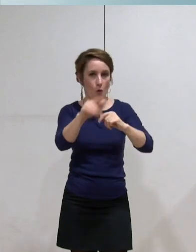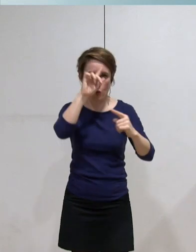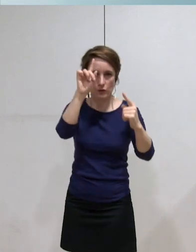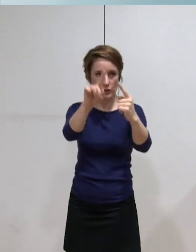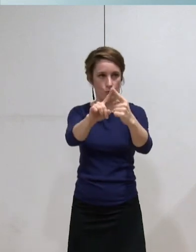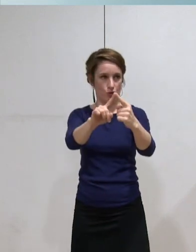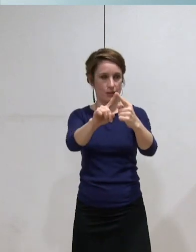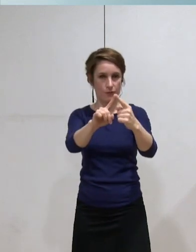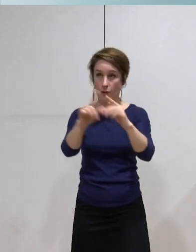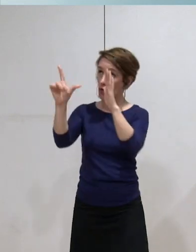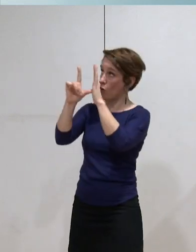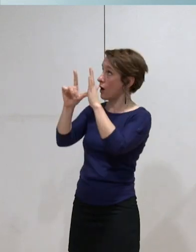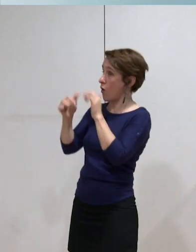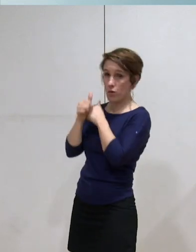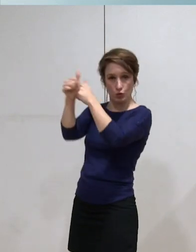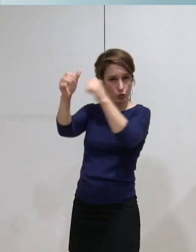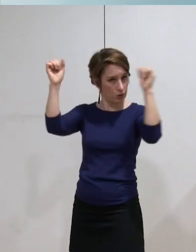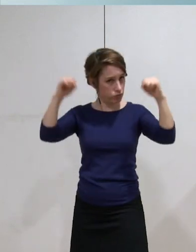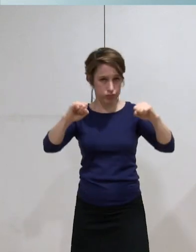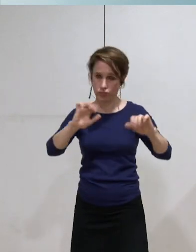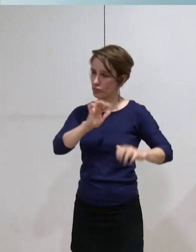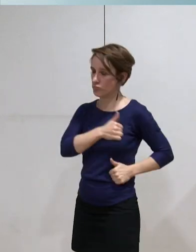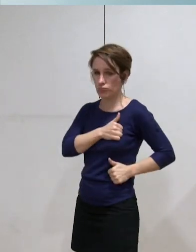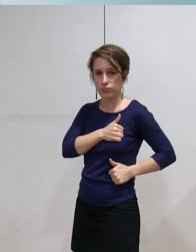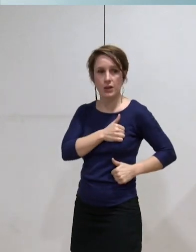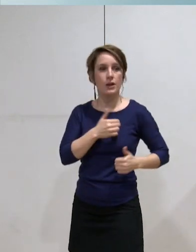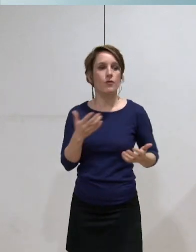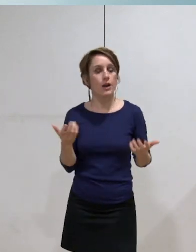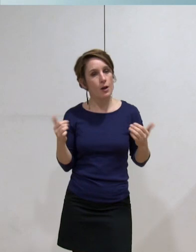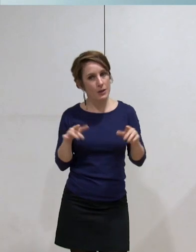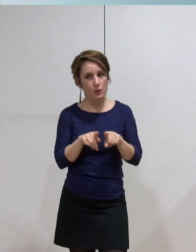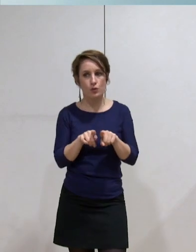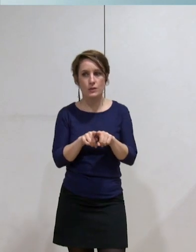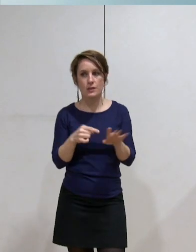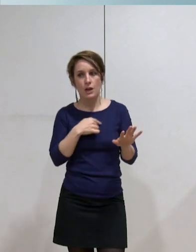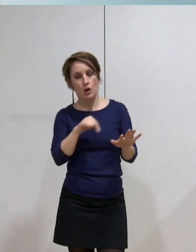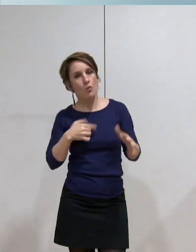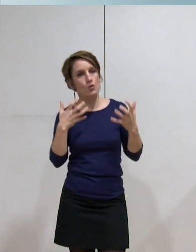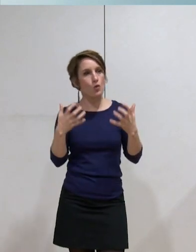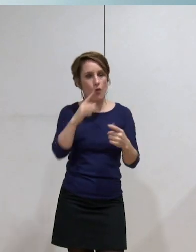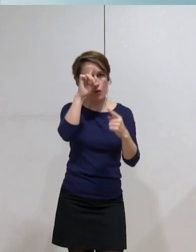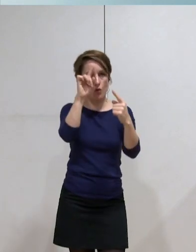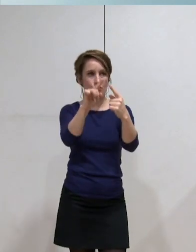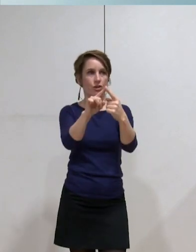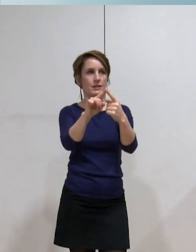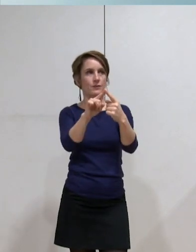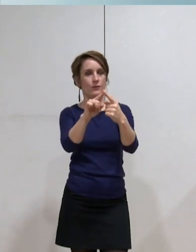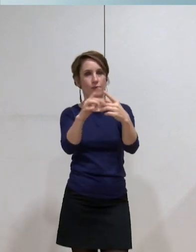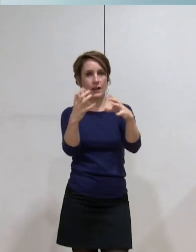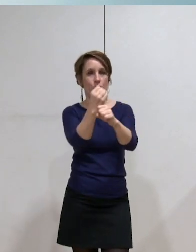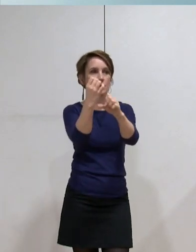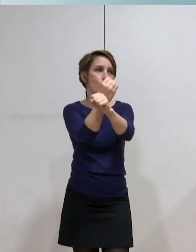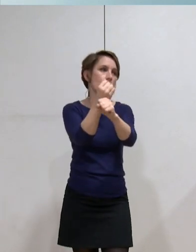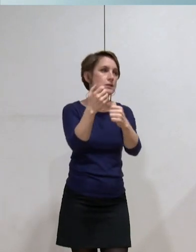faisons notôre mais en plus nous donnons les outils pour atteindre cet objectif sans faire de la flute de